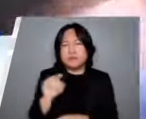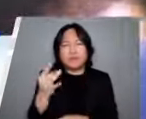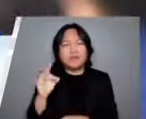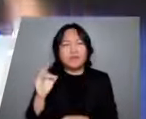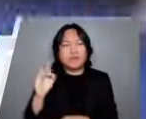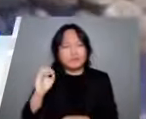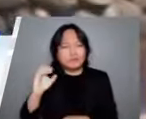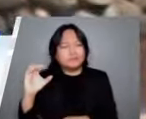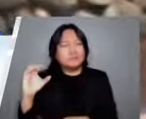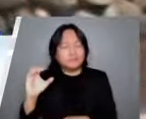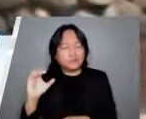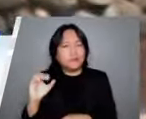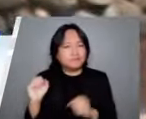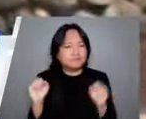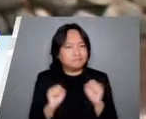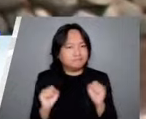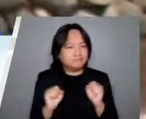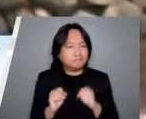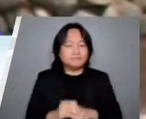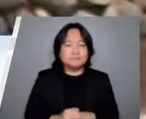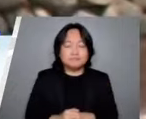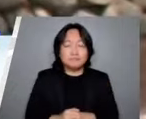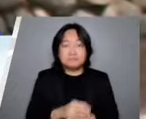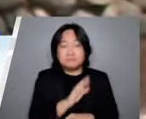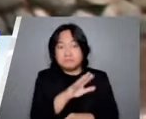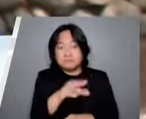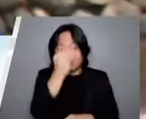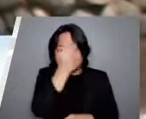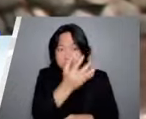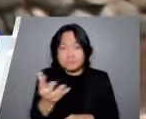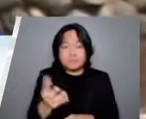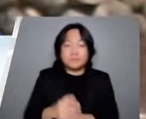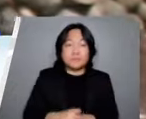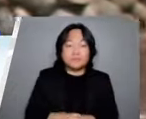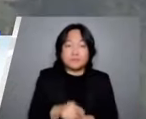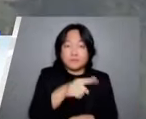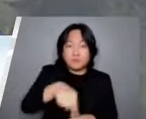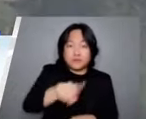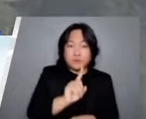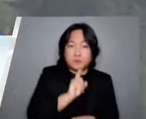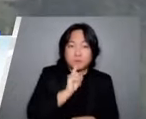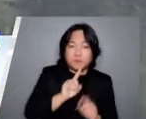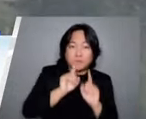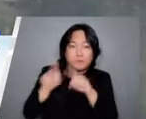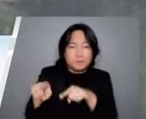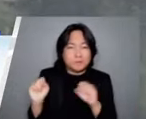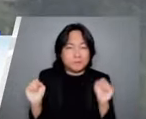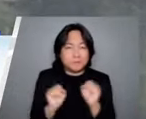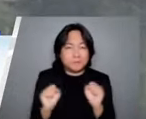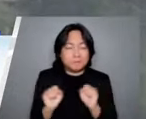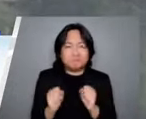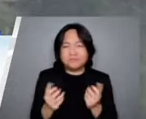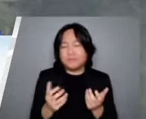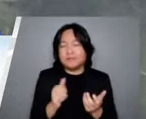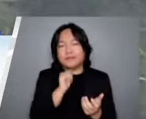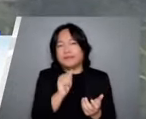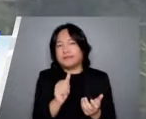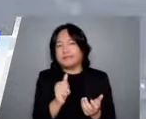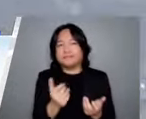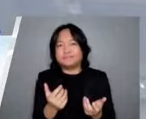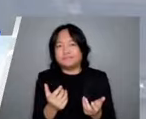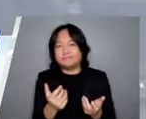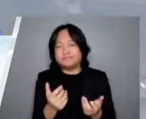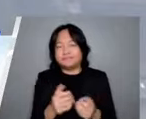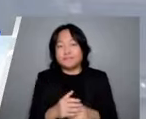So, pero do not expect, ano, na talaga yung ine-expect nilang lamig talaga. Pumapalo na kasi ng 28 degrees Celsius